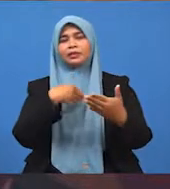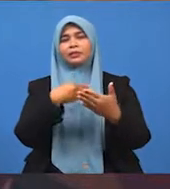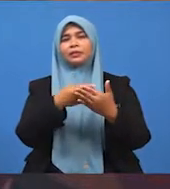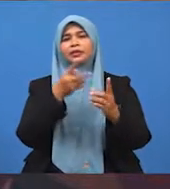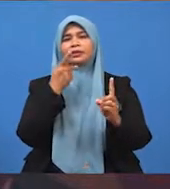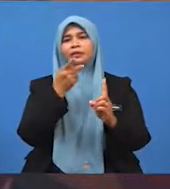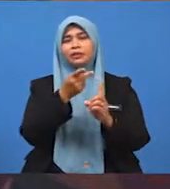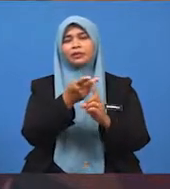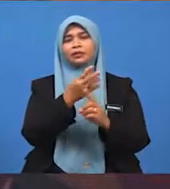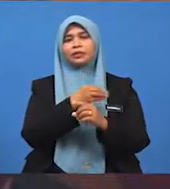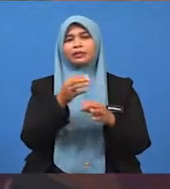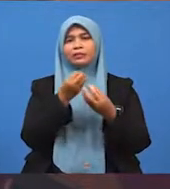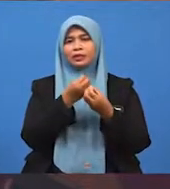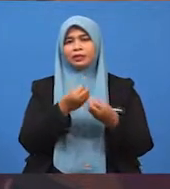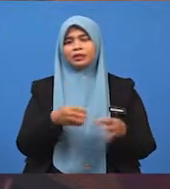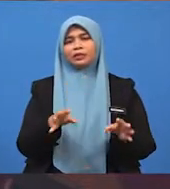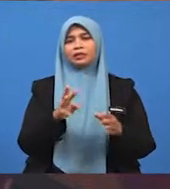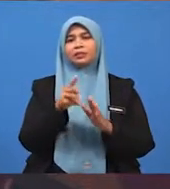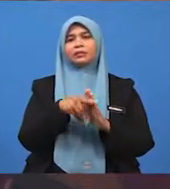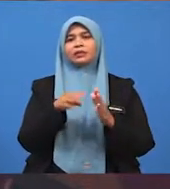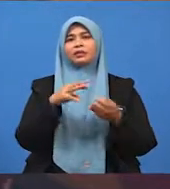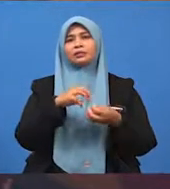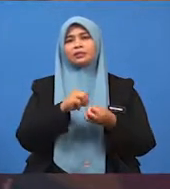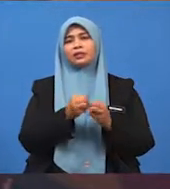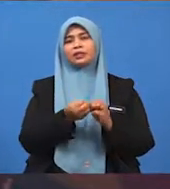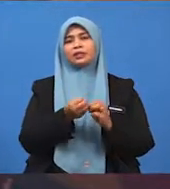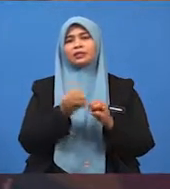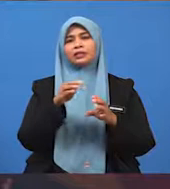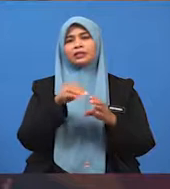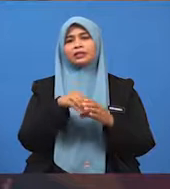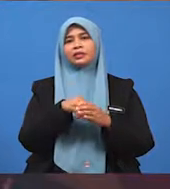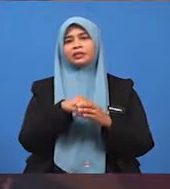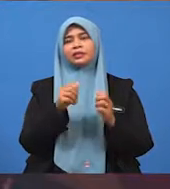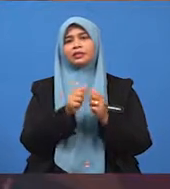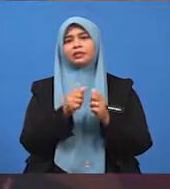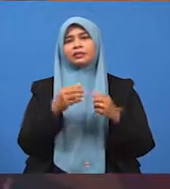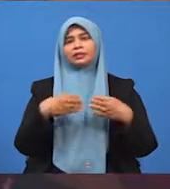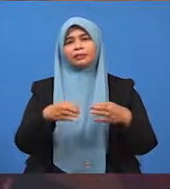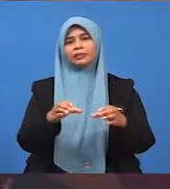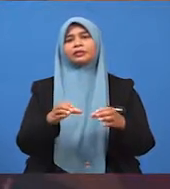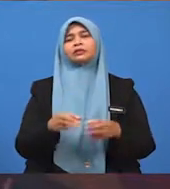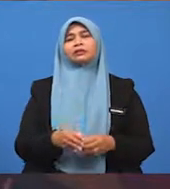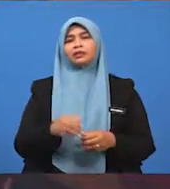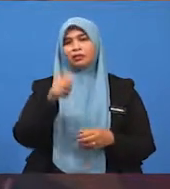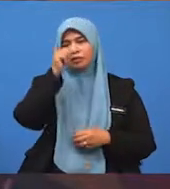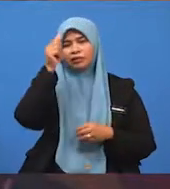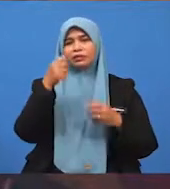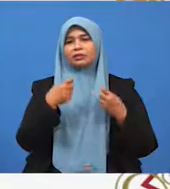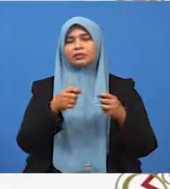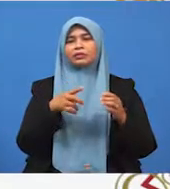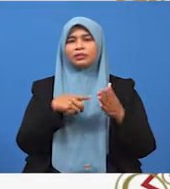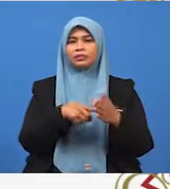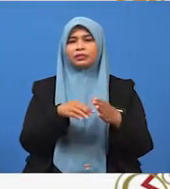Al-Quran bagaimana perasaan Rasulullah sallallahu alaihi wasallam apabila dakwahnya ditentang,